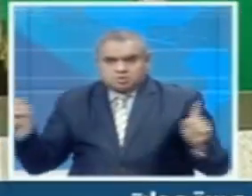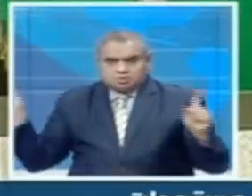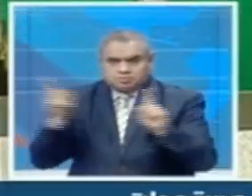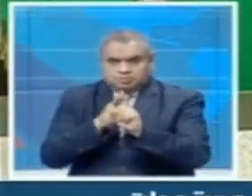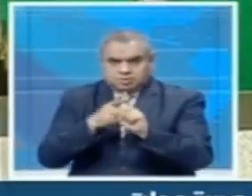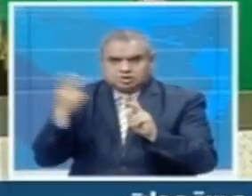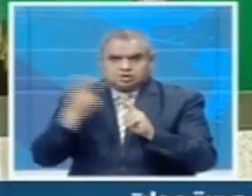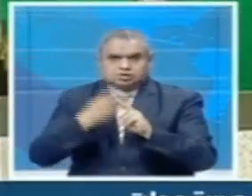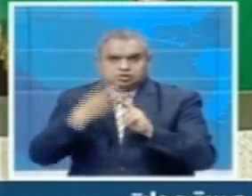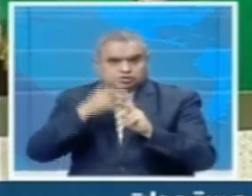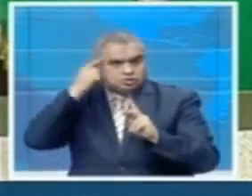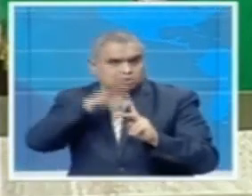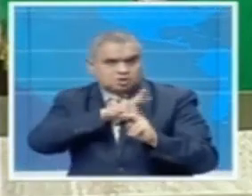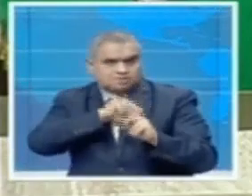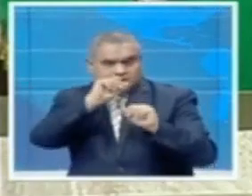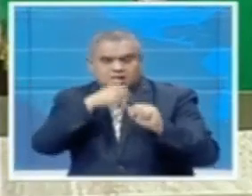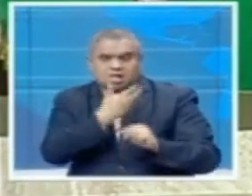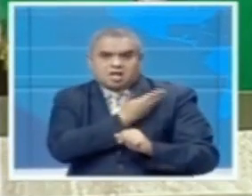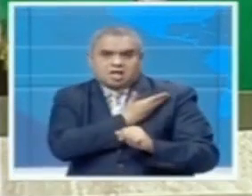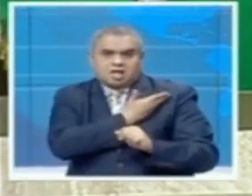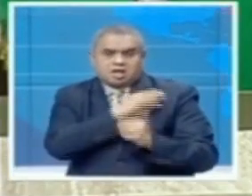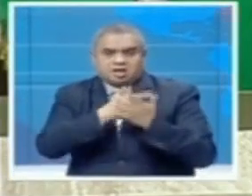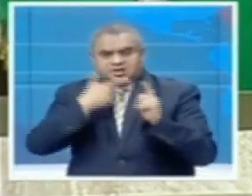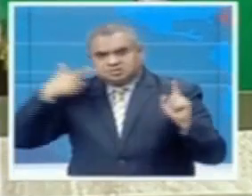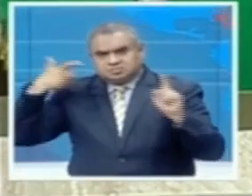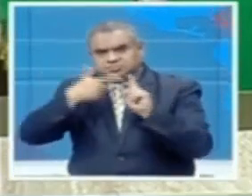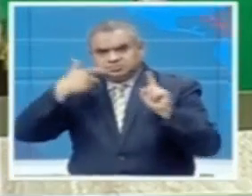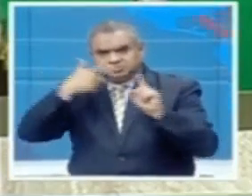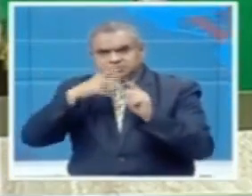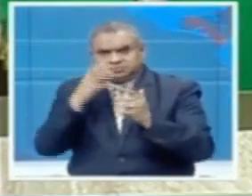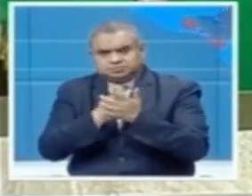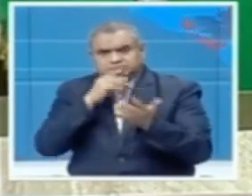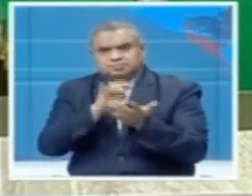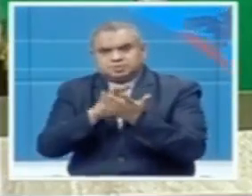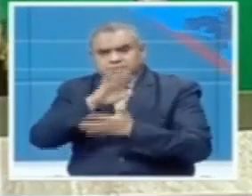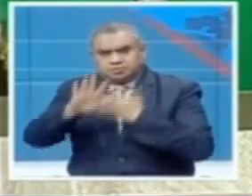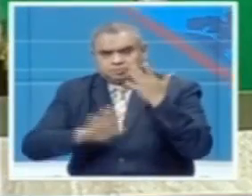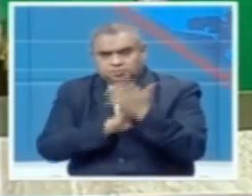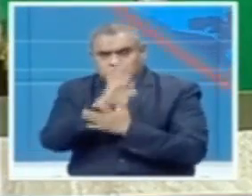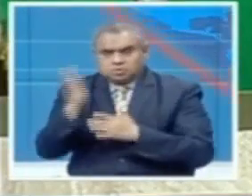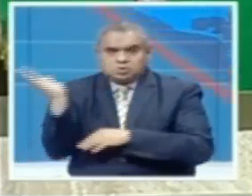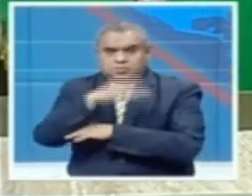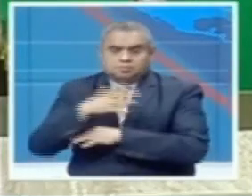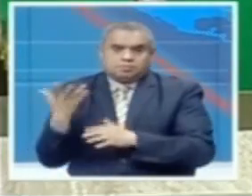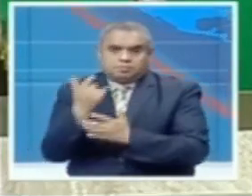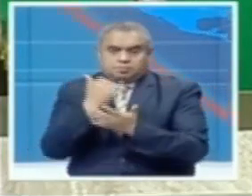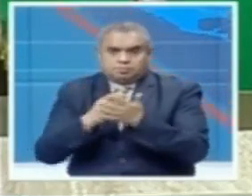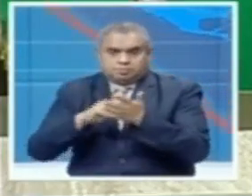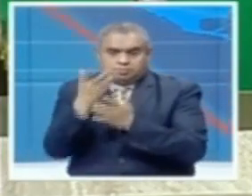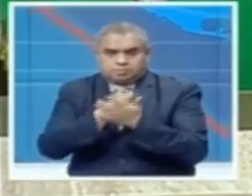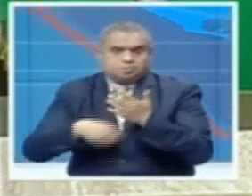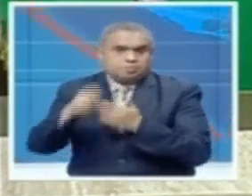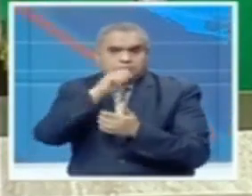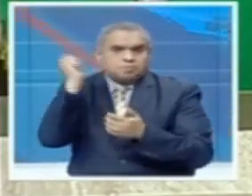شعبنا الفلسطيني في قطاع غزة لحرب إبادة جماعية وتهجير قسري، وترتكب ضده جرائم حرب